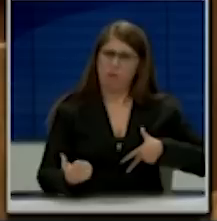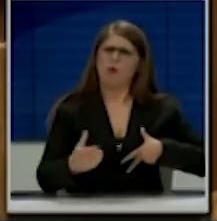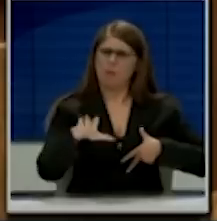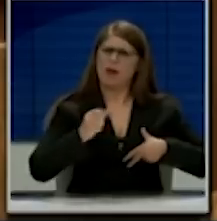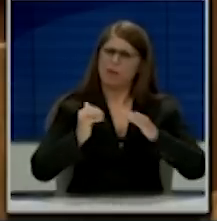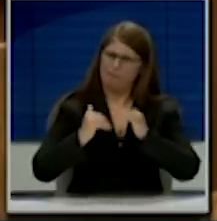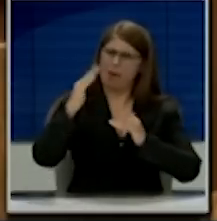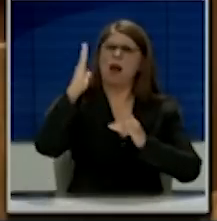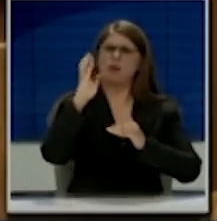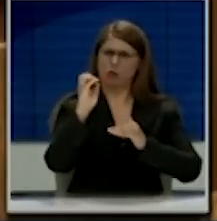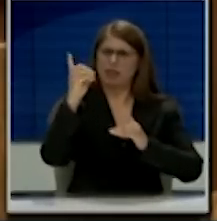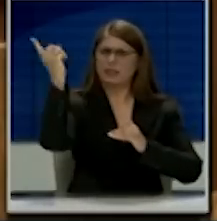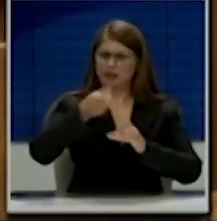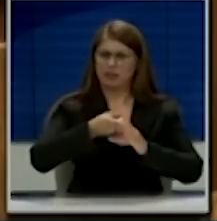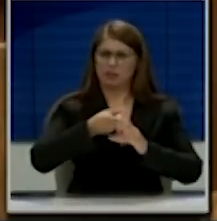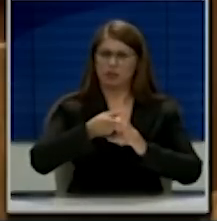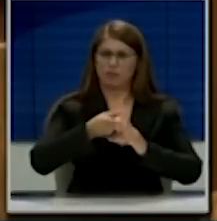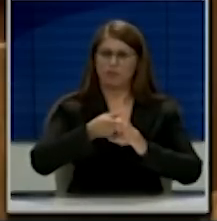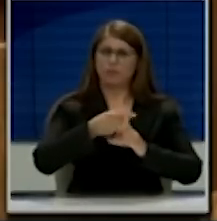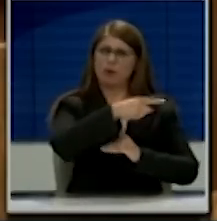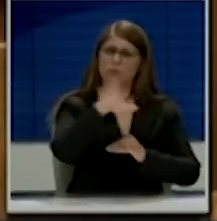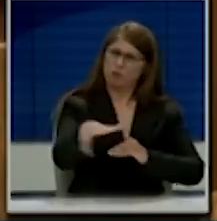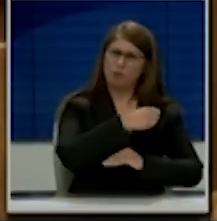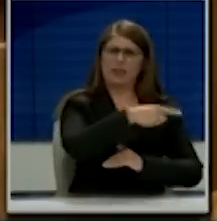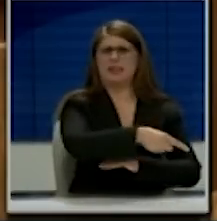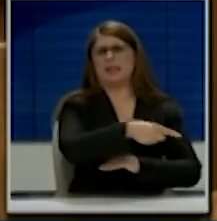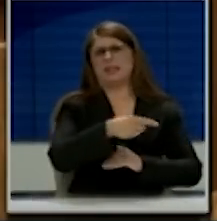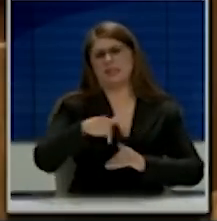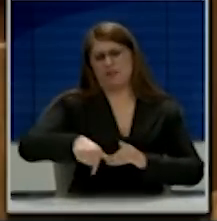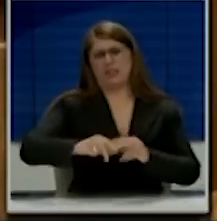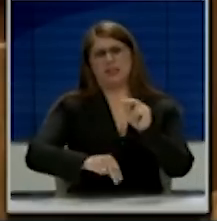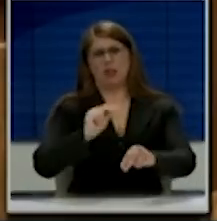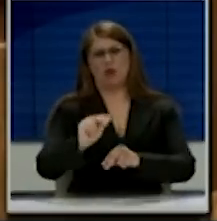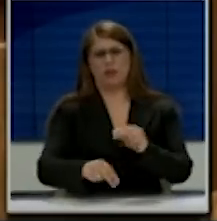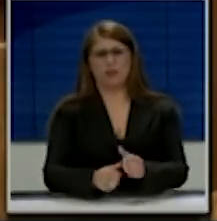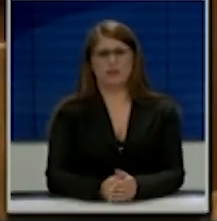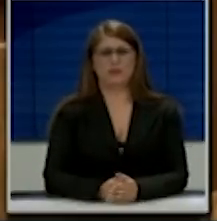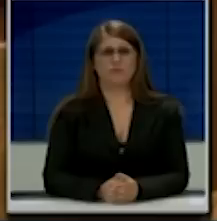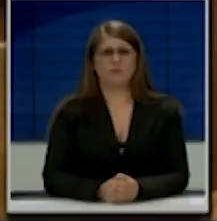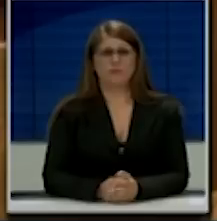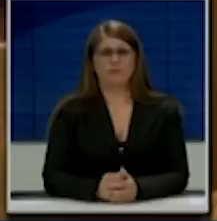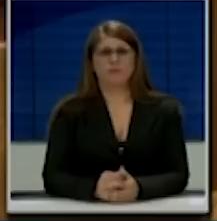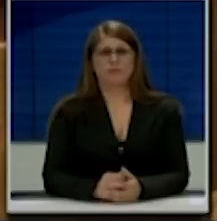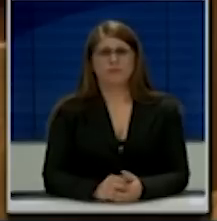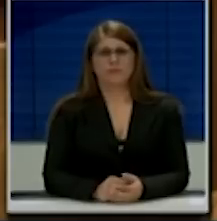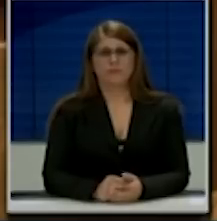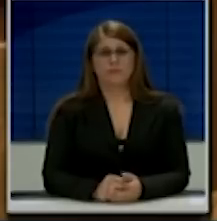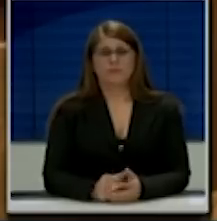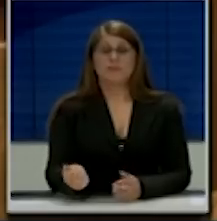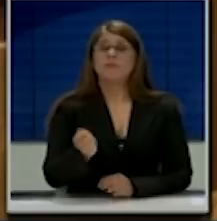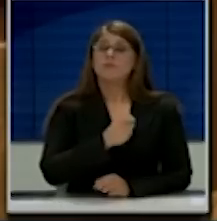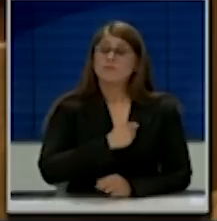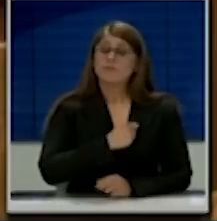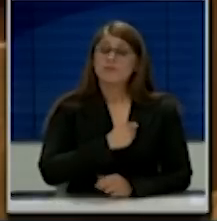και πάνω από 40% που πήρατε εσείς σε αυτές τις εκλογές. Πιστέψτε μας, απέναντί σας θα